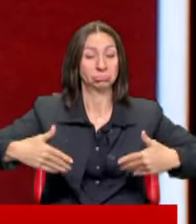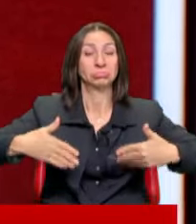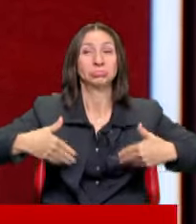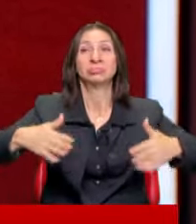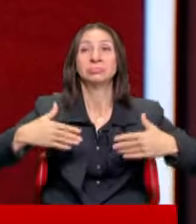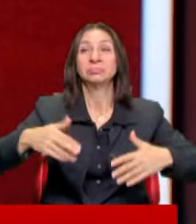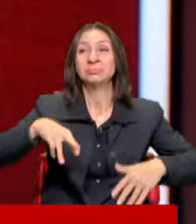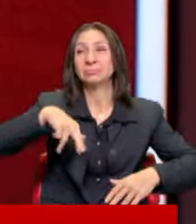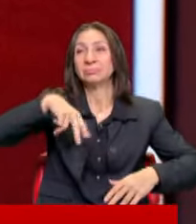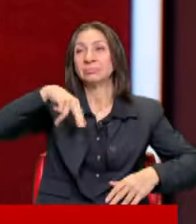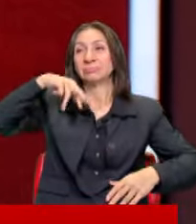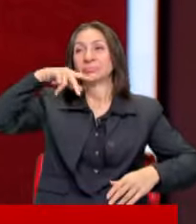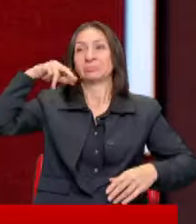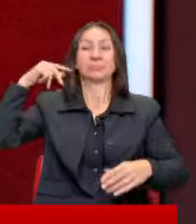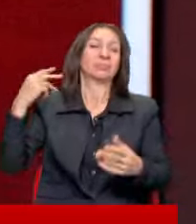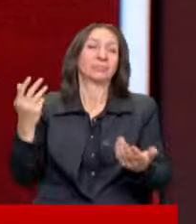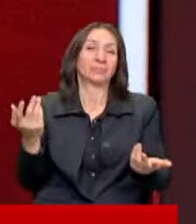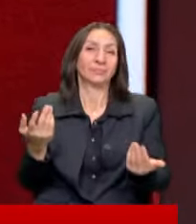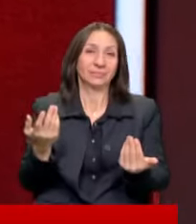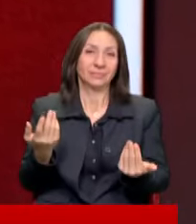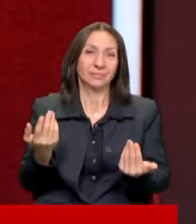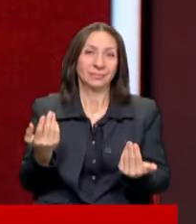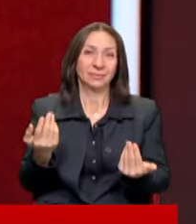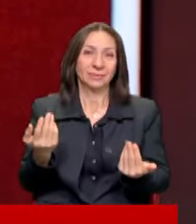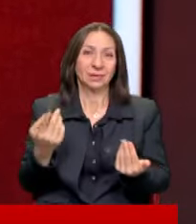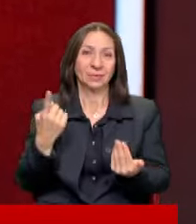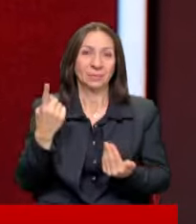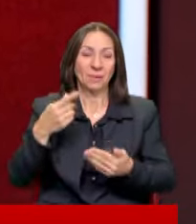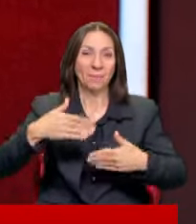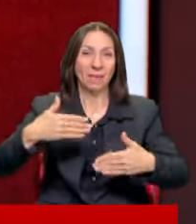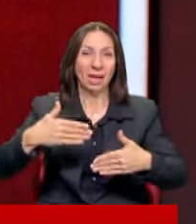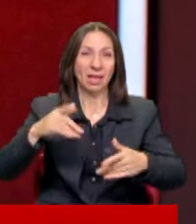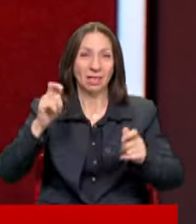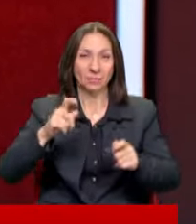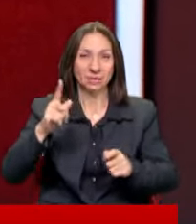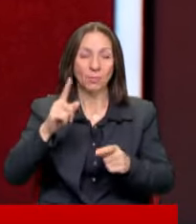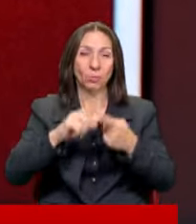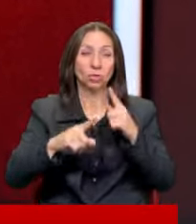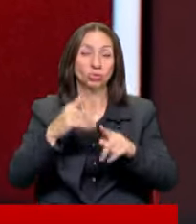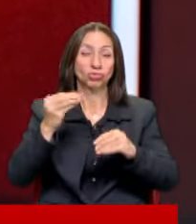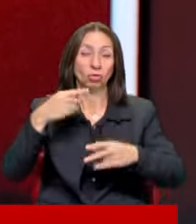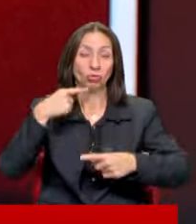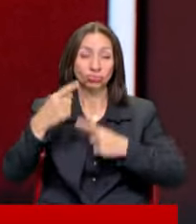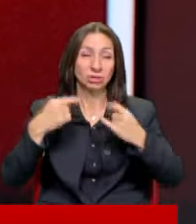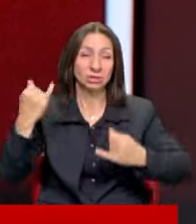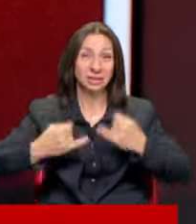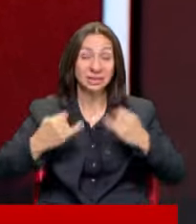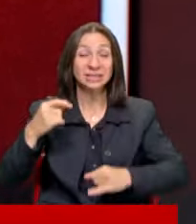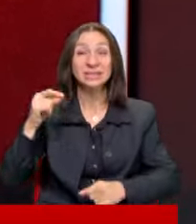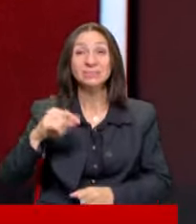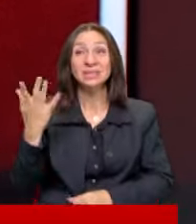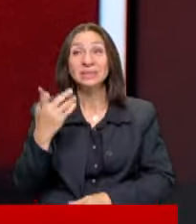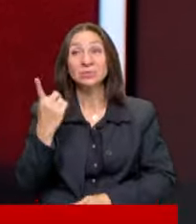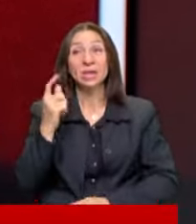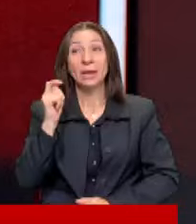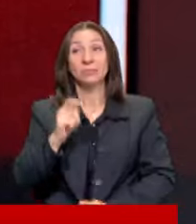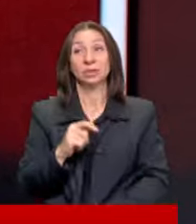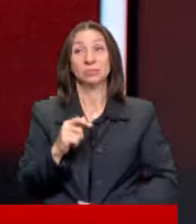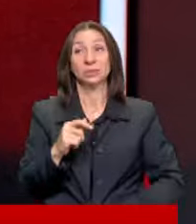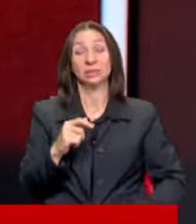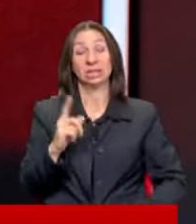böyle sucuğun dumanında estire estire bir mangal partisi vardı Siyasette çok konuşuldu tartışıldı şimdi nasıl bir adım atılacak